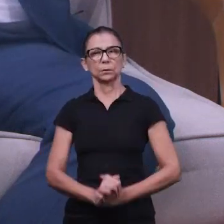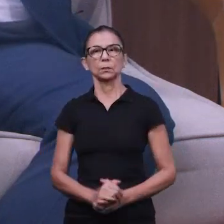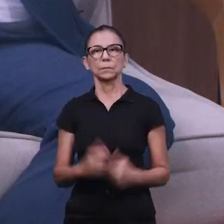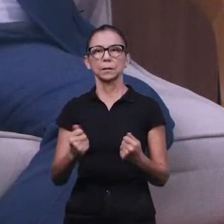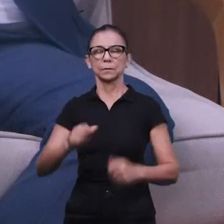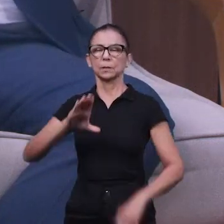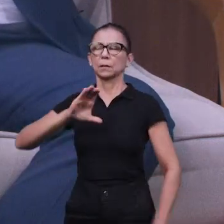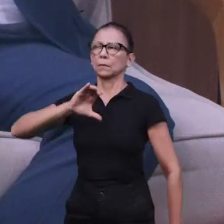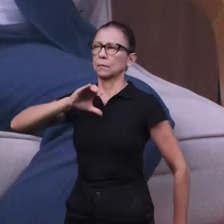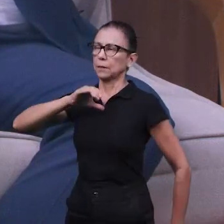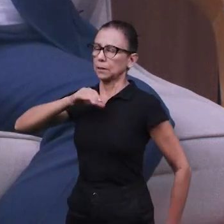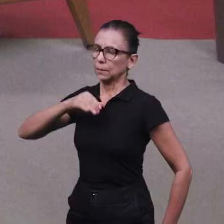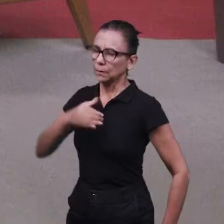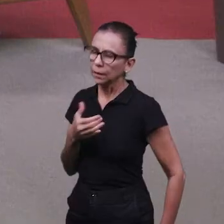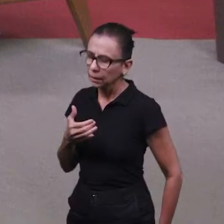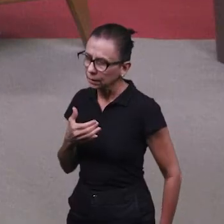Dieu